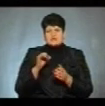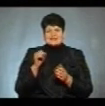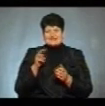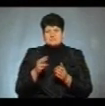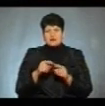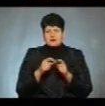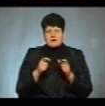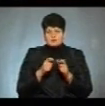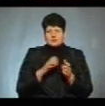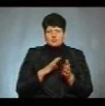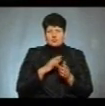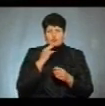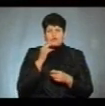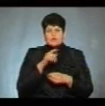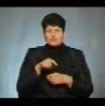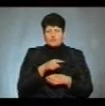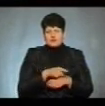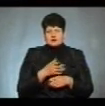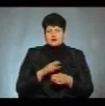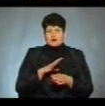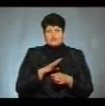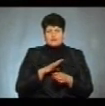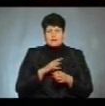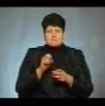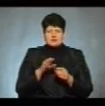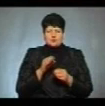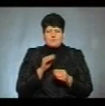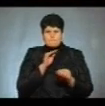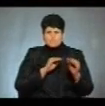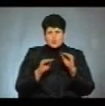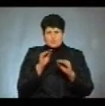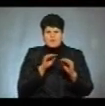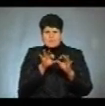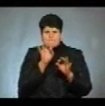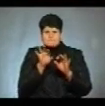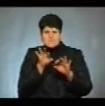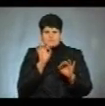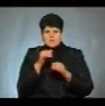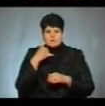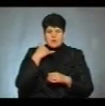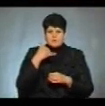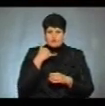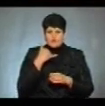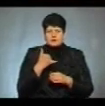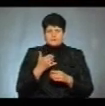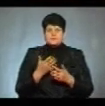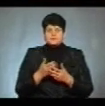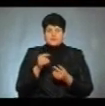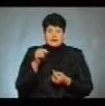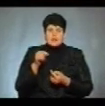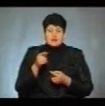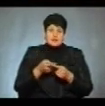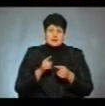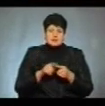належали обвинуваченим. Хто кому це методом підбору, методом моделювання зроблено підбір цих телефонів, просто методом підстановки. І от